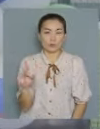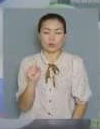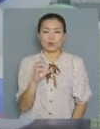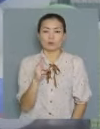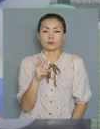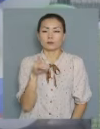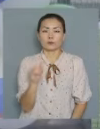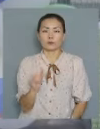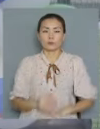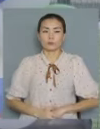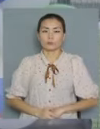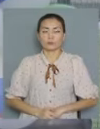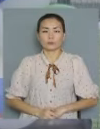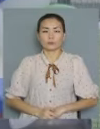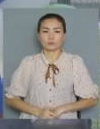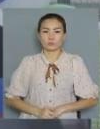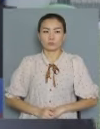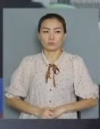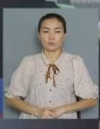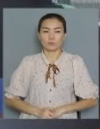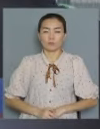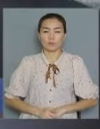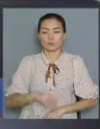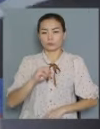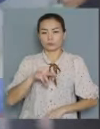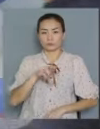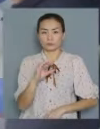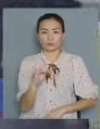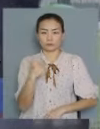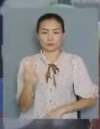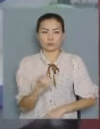елді мекендері. Ембімұнайгаз компаниясының 100 жылдық мерекелік